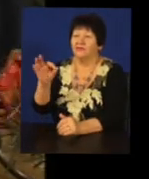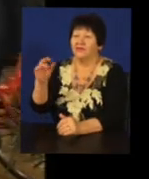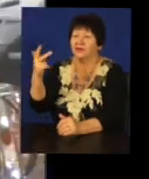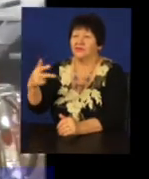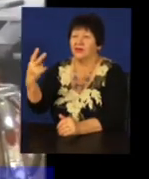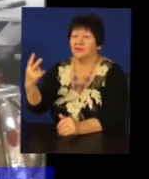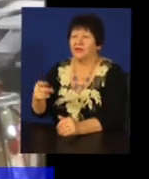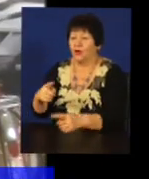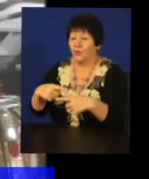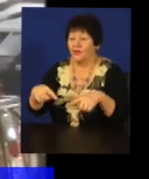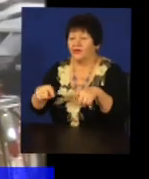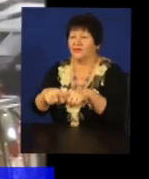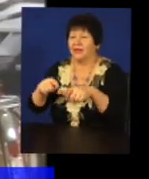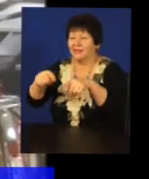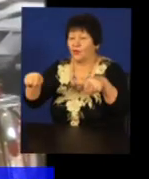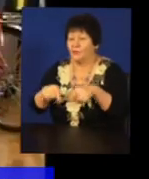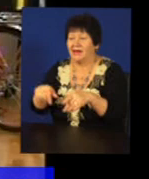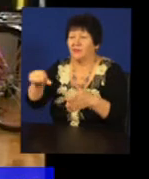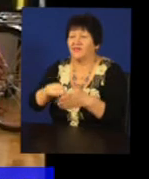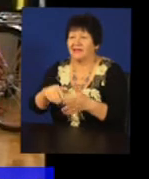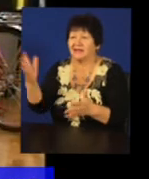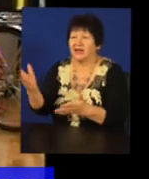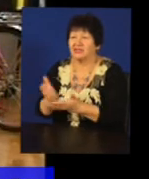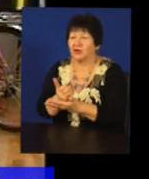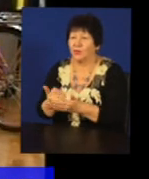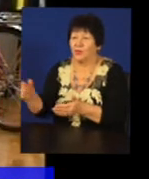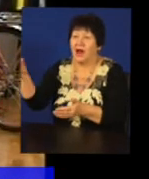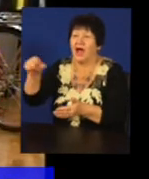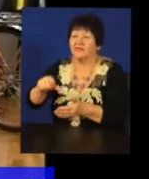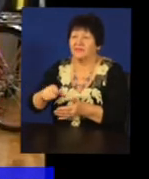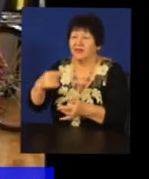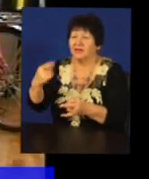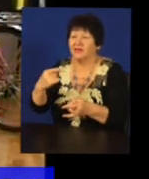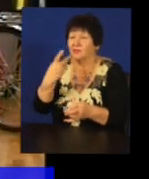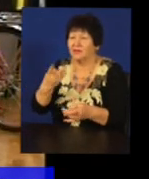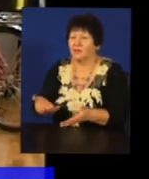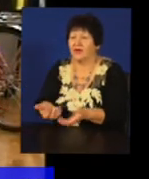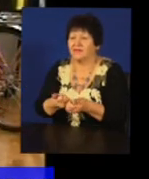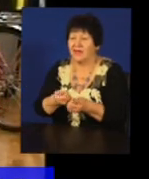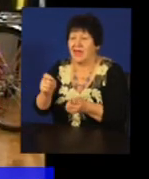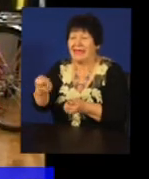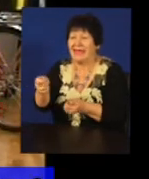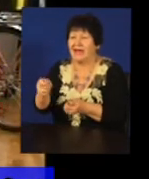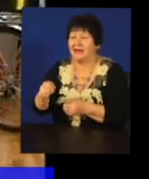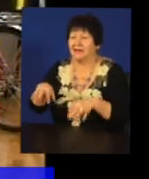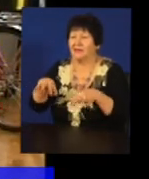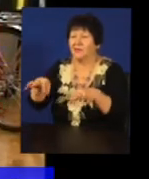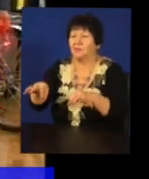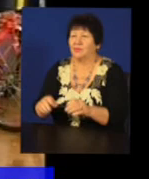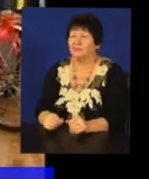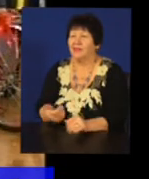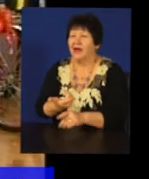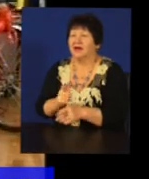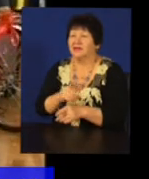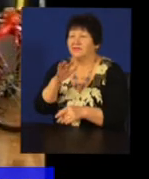10302. Organizatorii tombolei au insistat ca câștigătorul să vină în studio pentru a-și ridica cheile de la automobilul Renault Clio. În